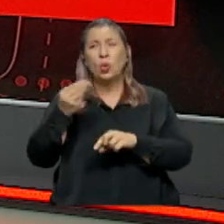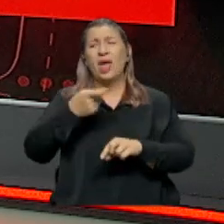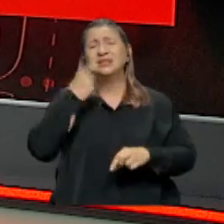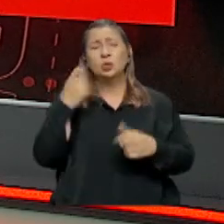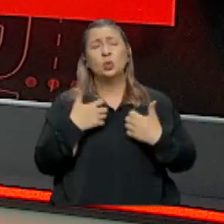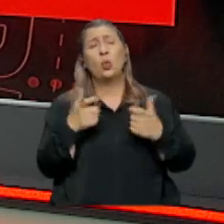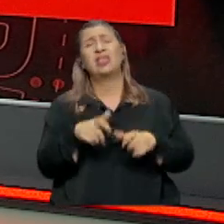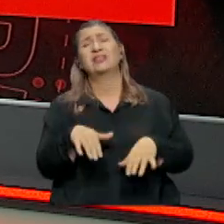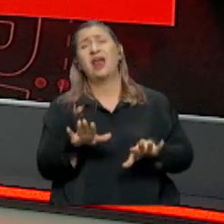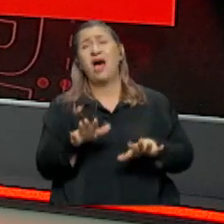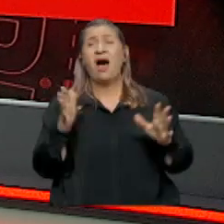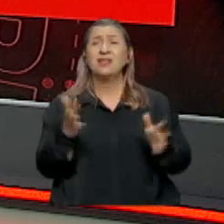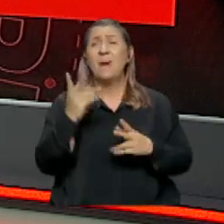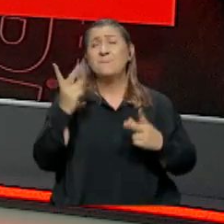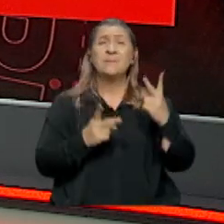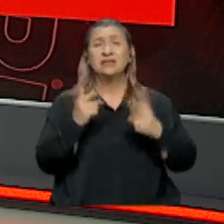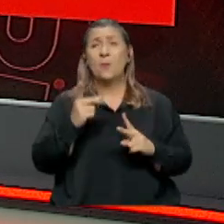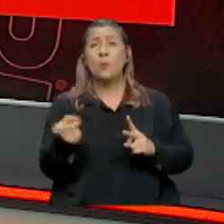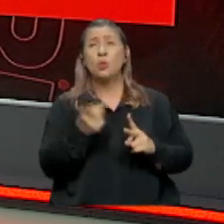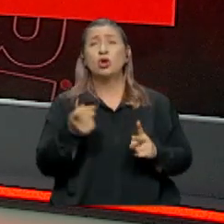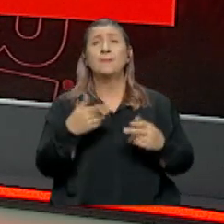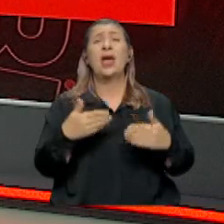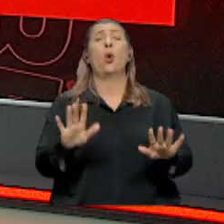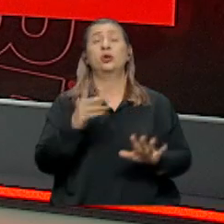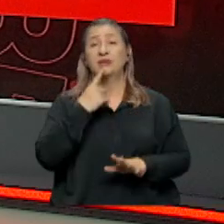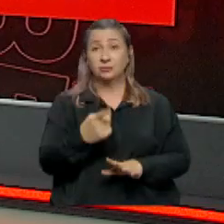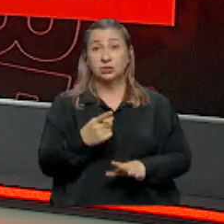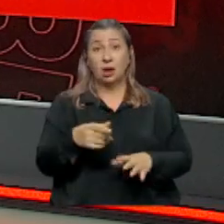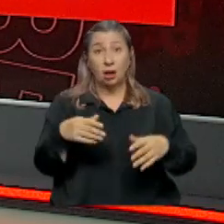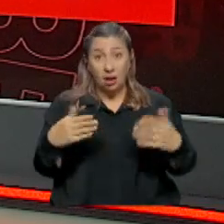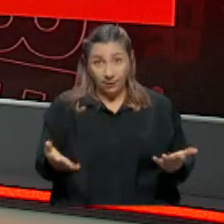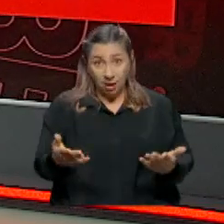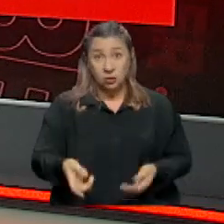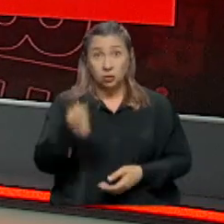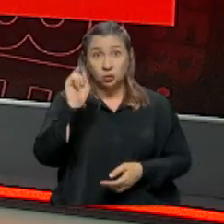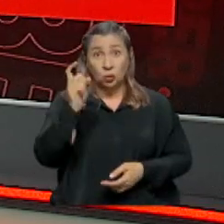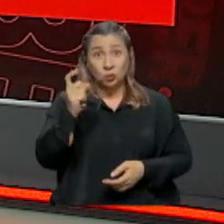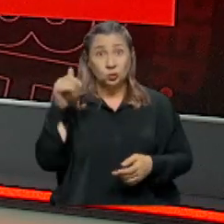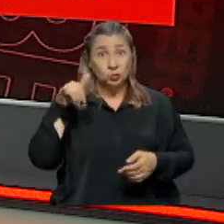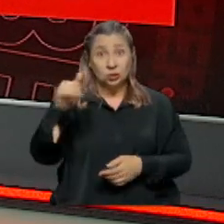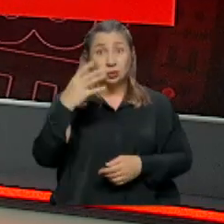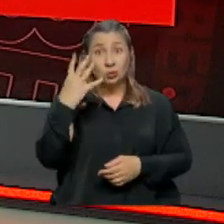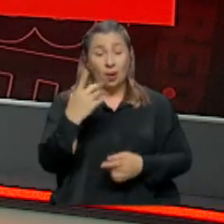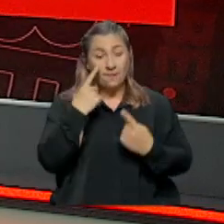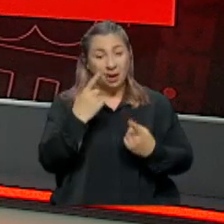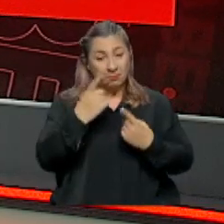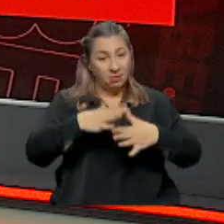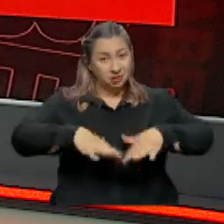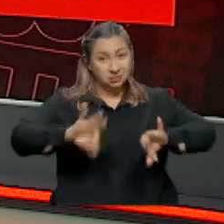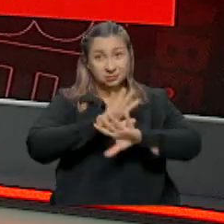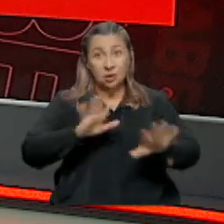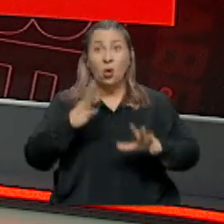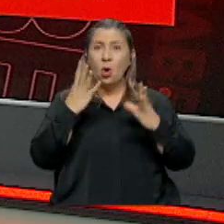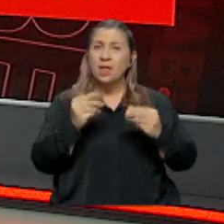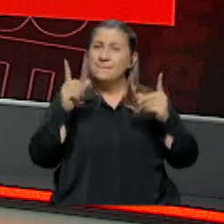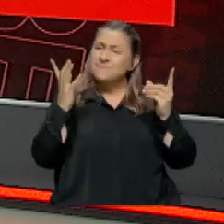güvenli değiller, hatta bazılarının motoru bile yok demişti. Ama 9 uçaktan 4'ünün bakımı yapıldı.